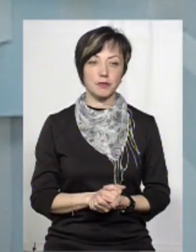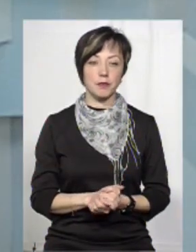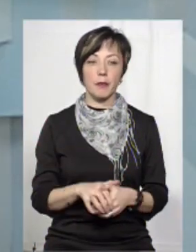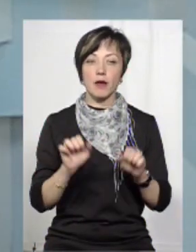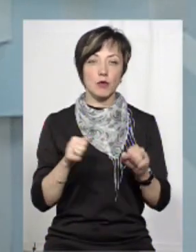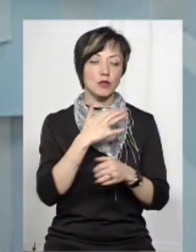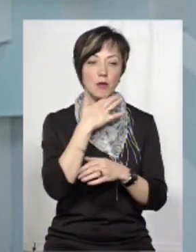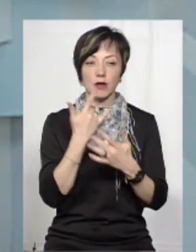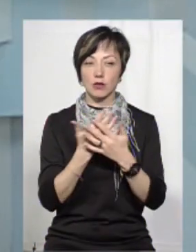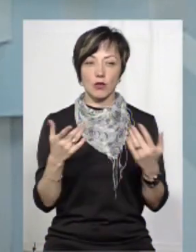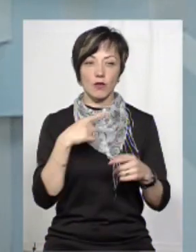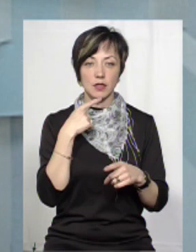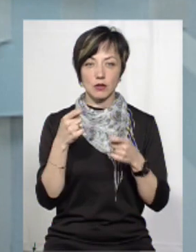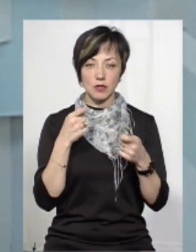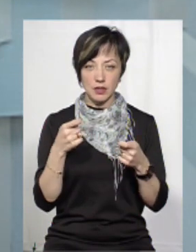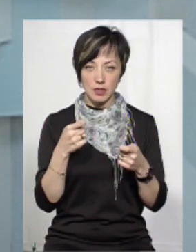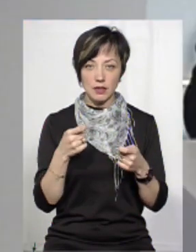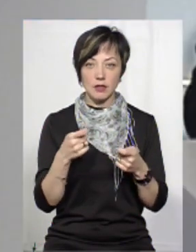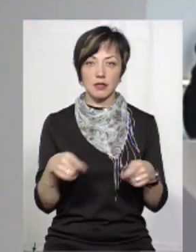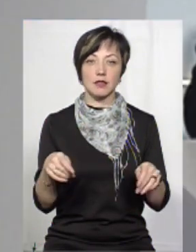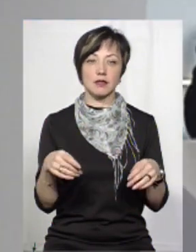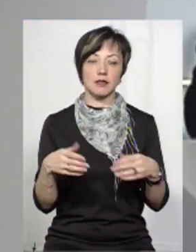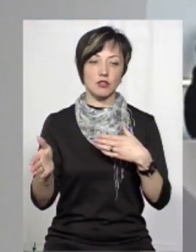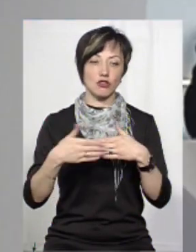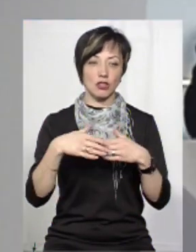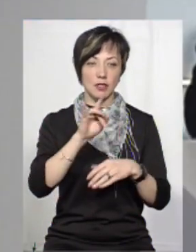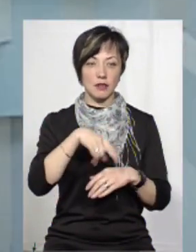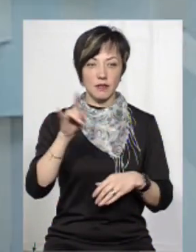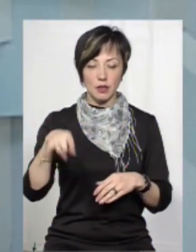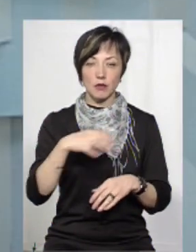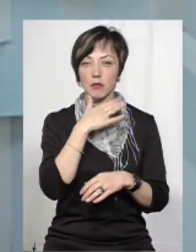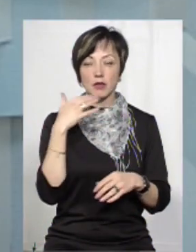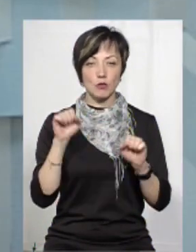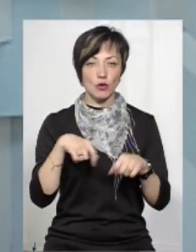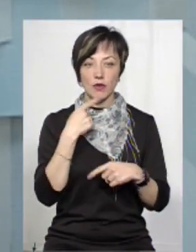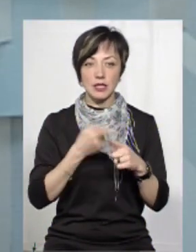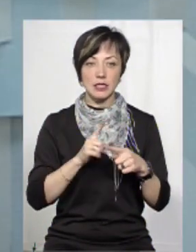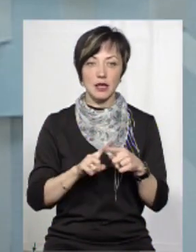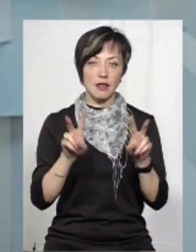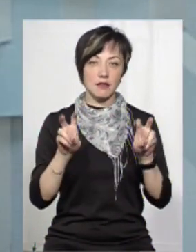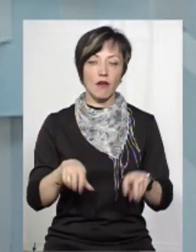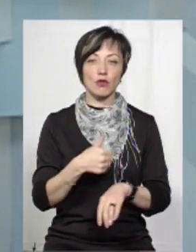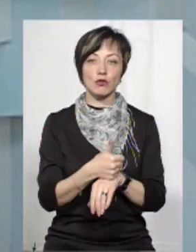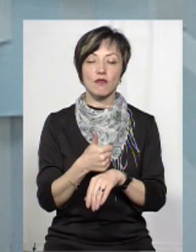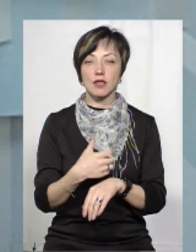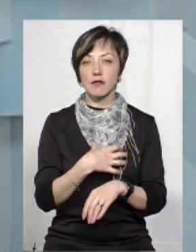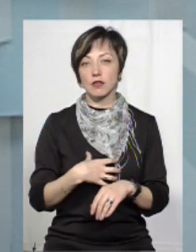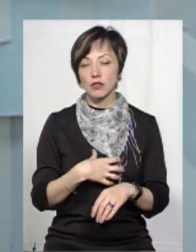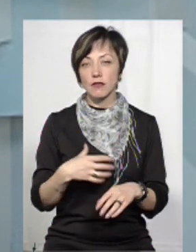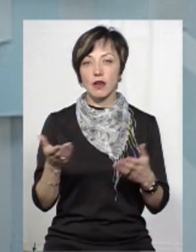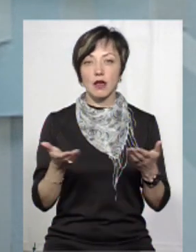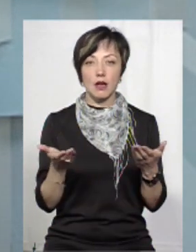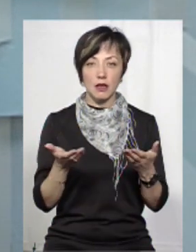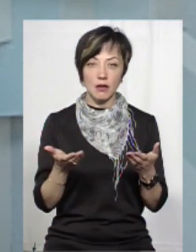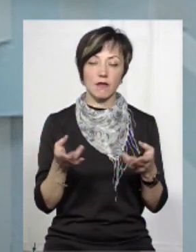Тут можна безліч говорити про ці застереження. Ну, зачинити вікна, напевно. Так, безліч можна говорити. І це я назвав такі основні, самі основні,